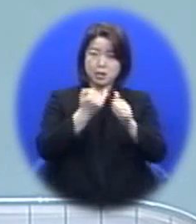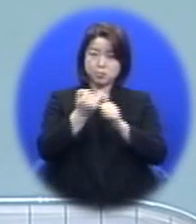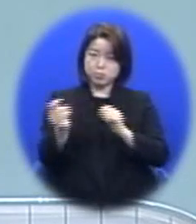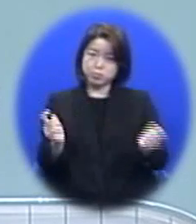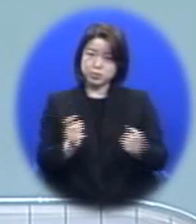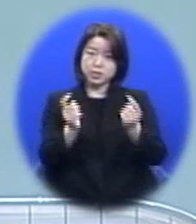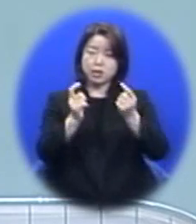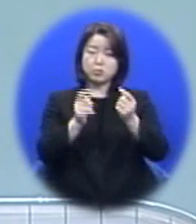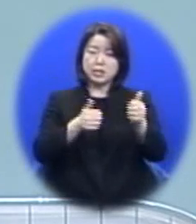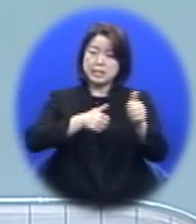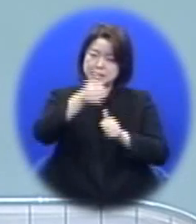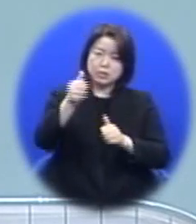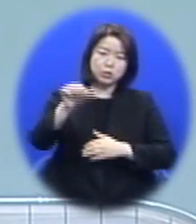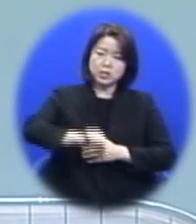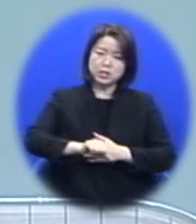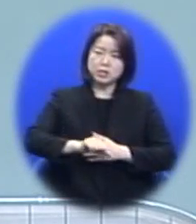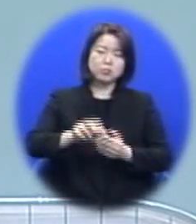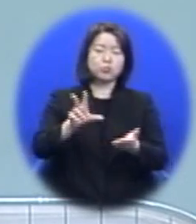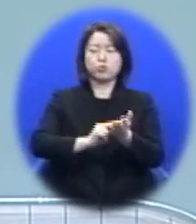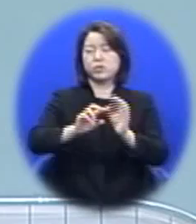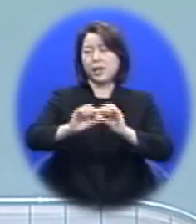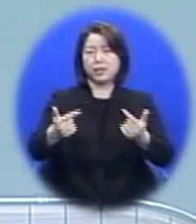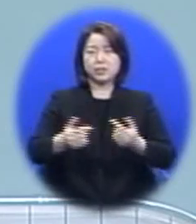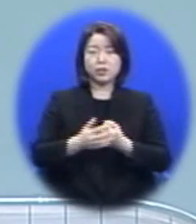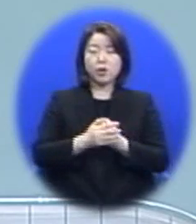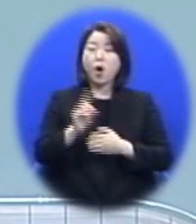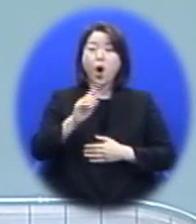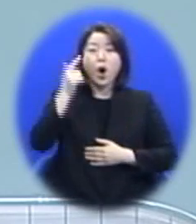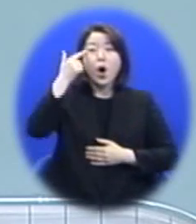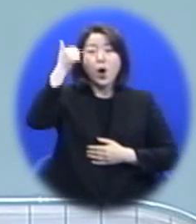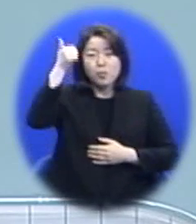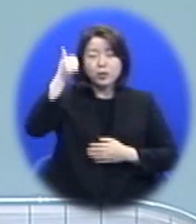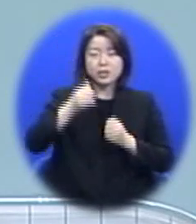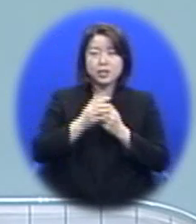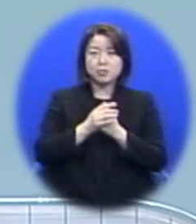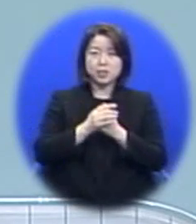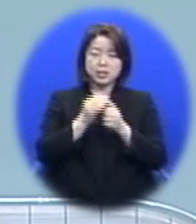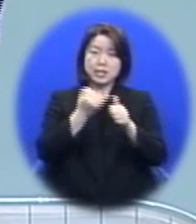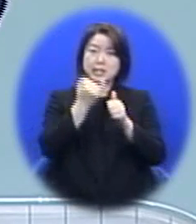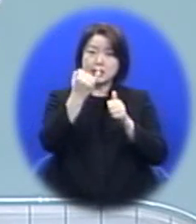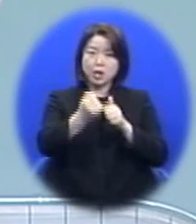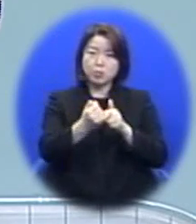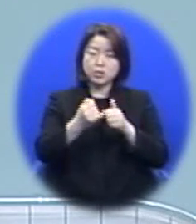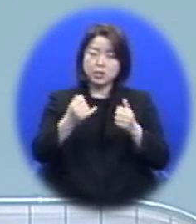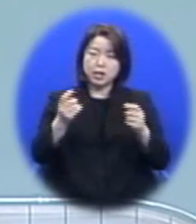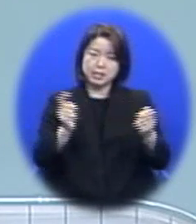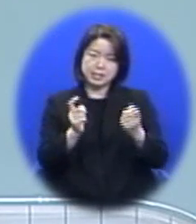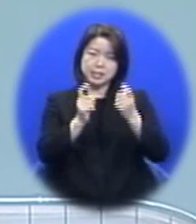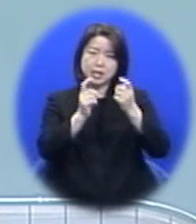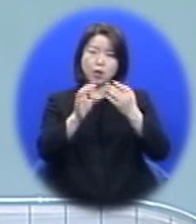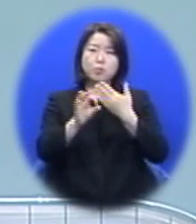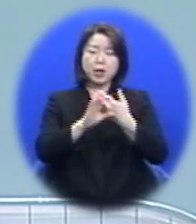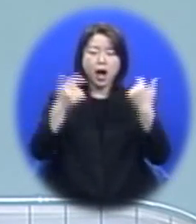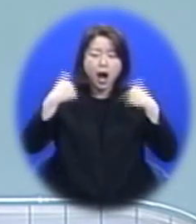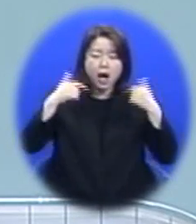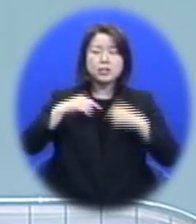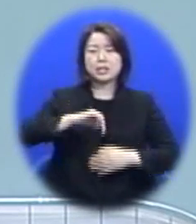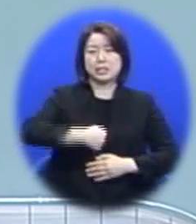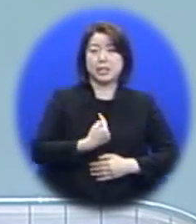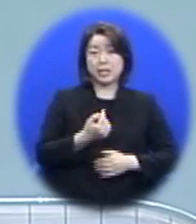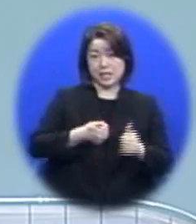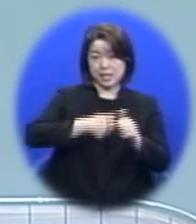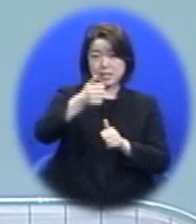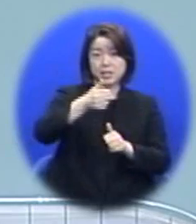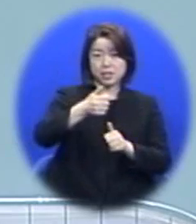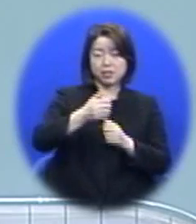부부싸움은 이기고 지는 싸움이 아닙니다. 어느 목사님이 사모님과 싸우면 항상 자기가 이긴다고 그러시더라고요.